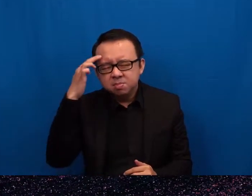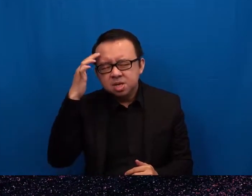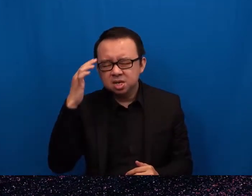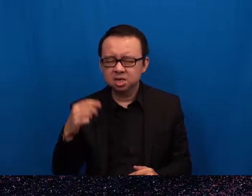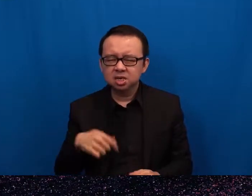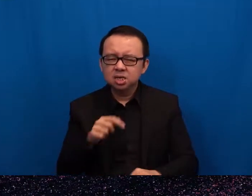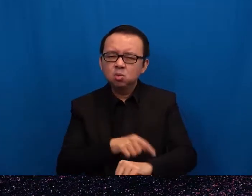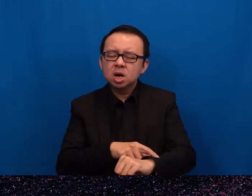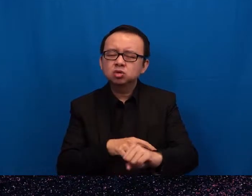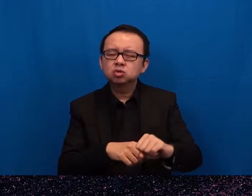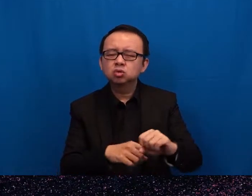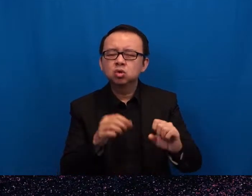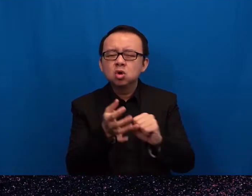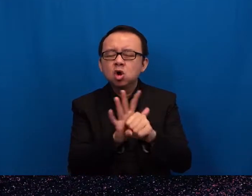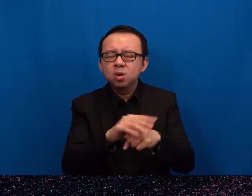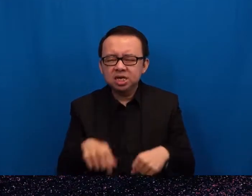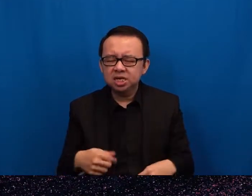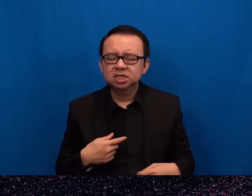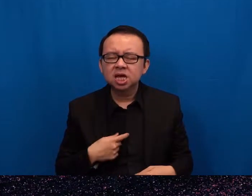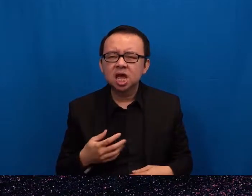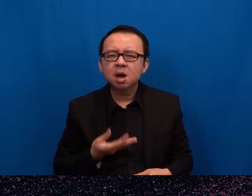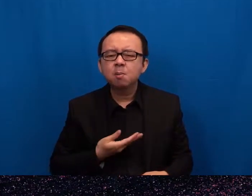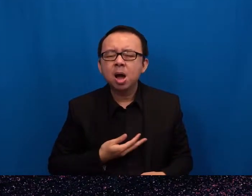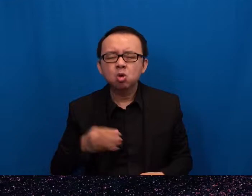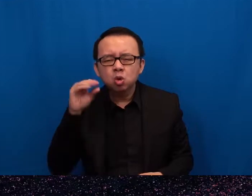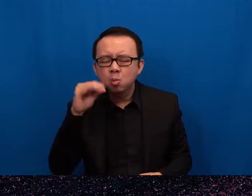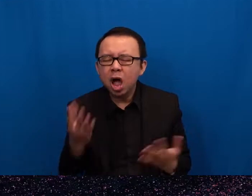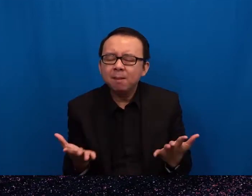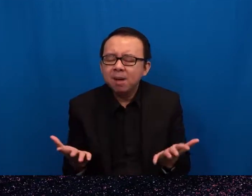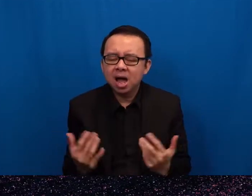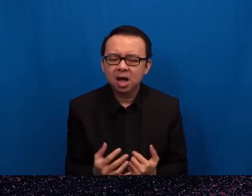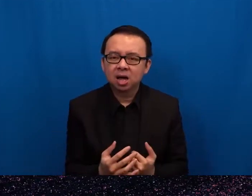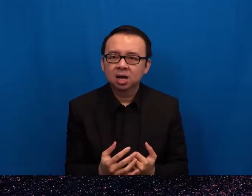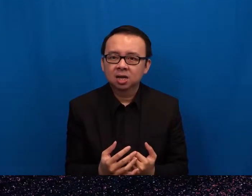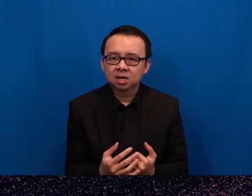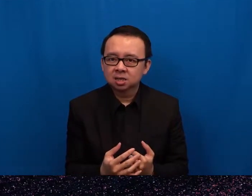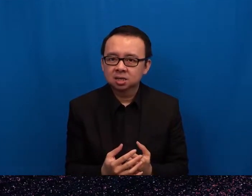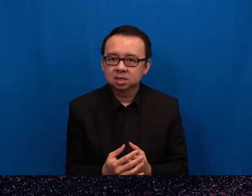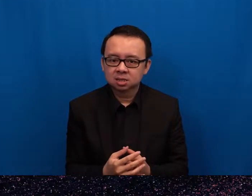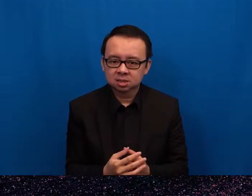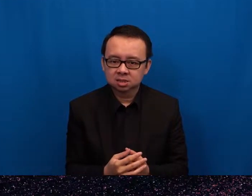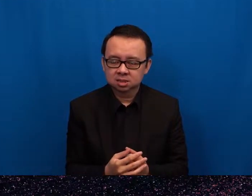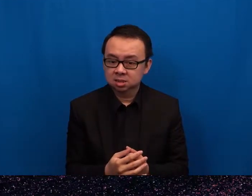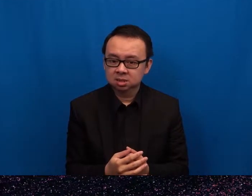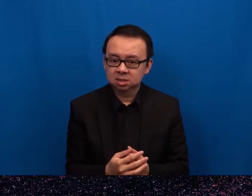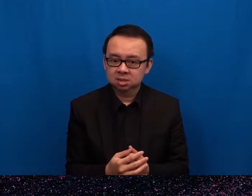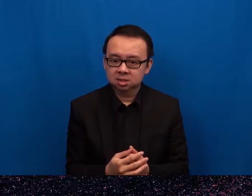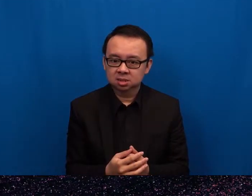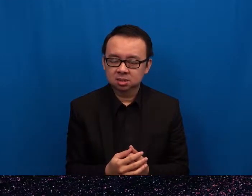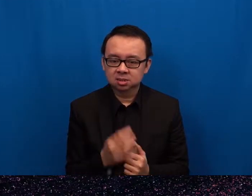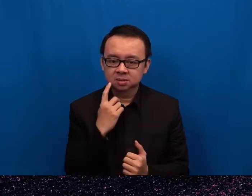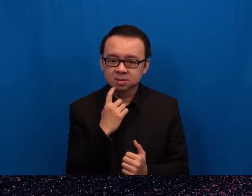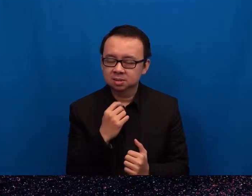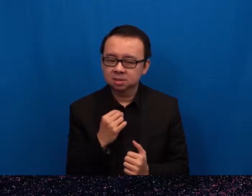zaman COVID-19 seperti ini, saya mau kasih khotbah apa ya dengan Indonesians, diaspora. Orang Indonesia diaspora